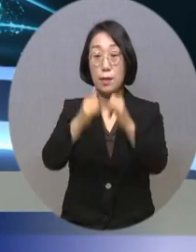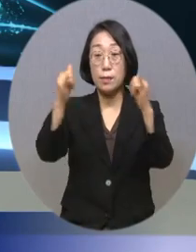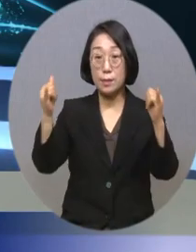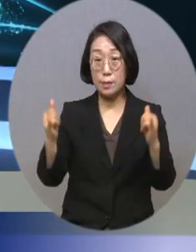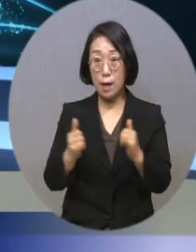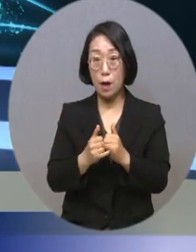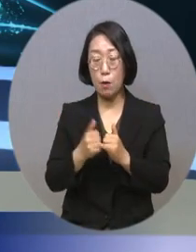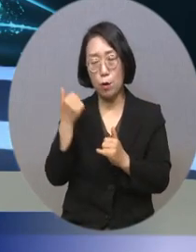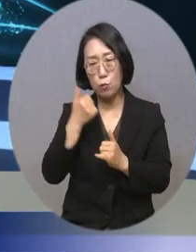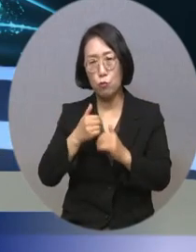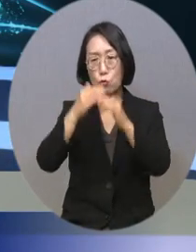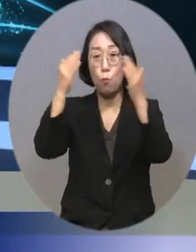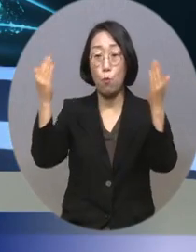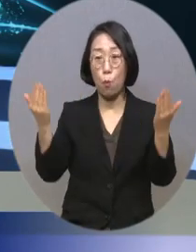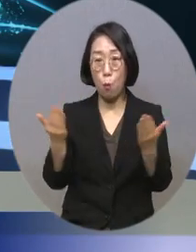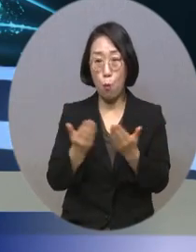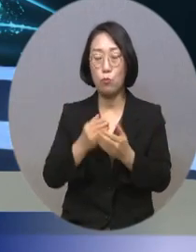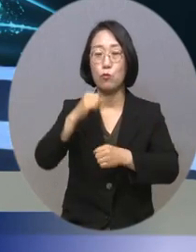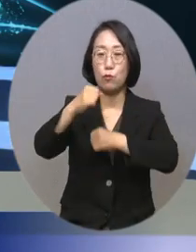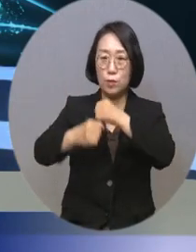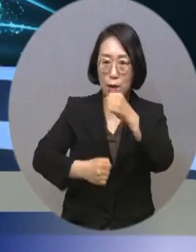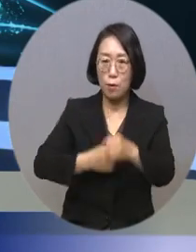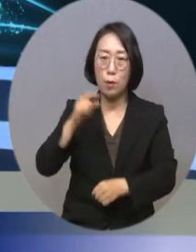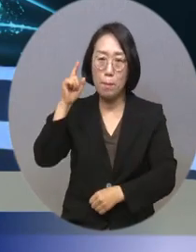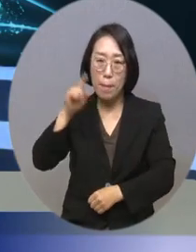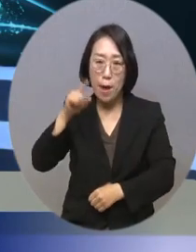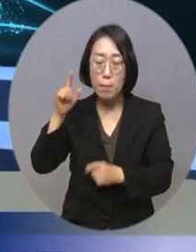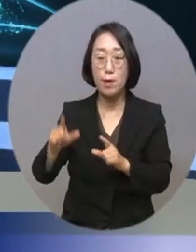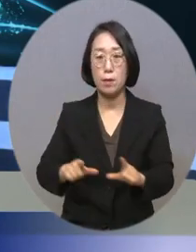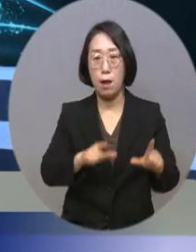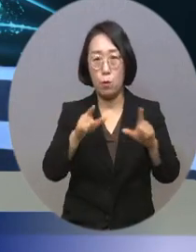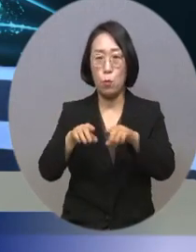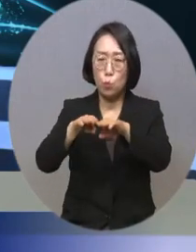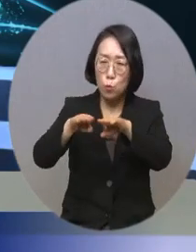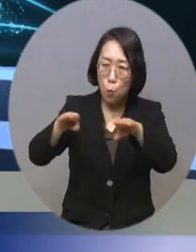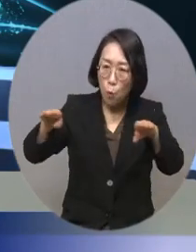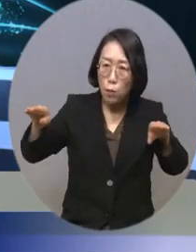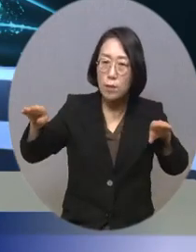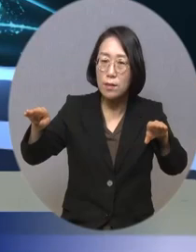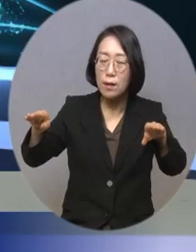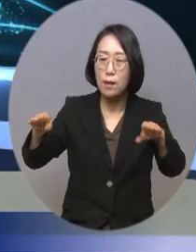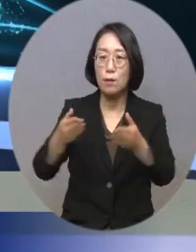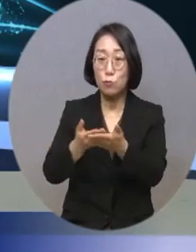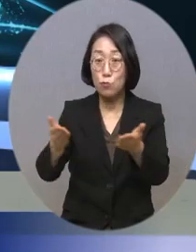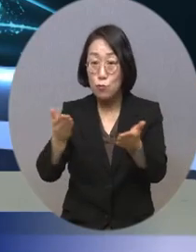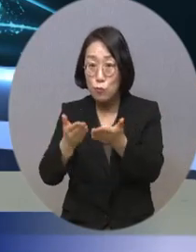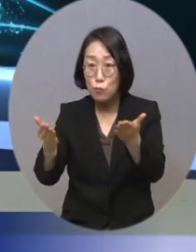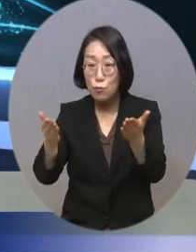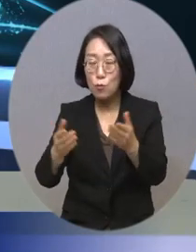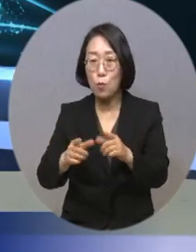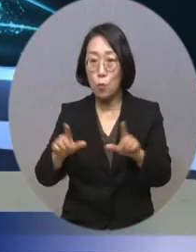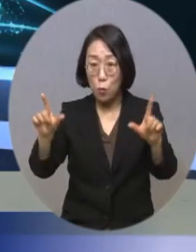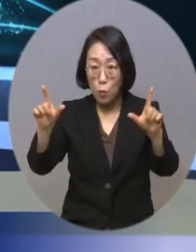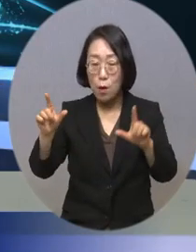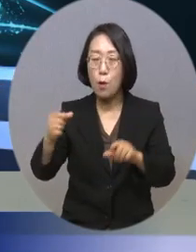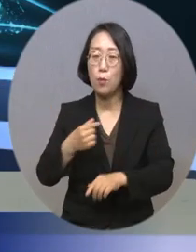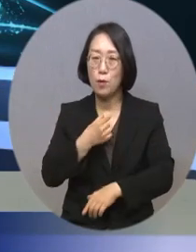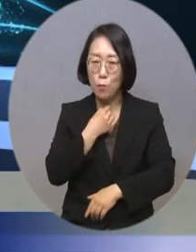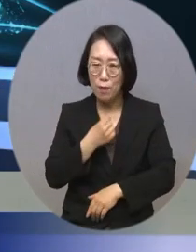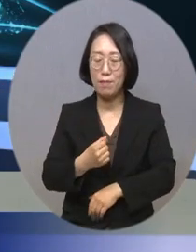살아가는 누구나 자유롭게 일상을 누리고 동등한 기회를 보장받을 수 있는 세상이 하루빨리 올 수 있기를